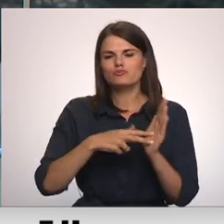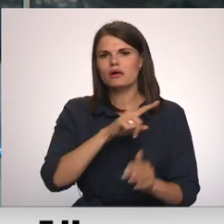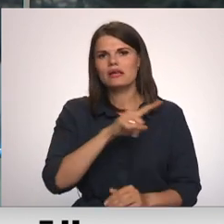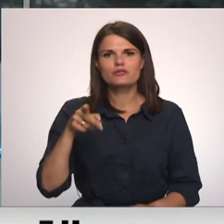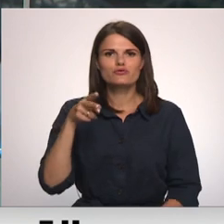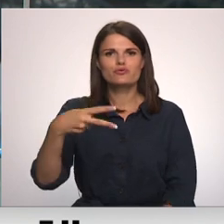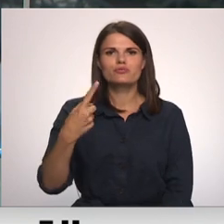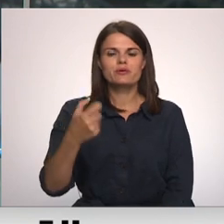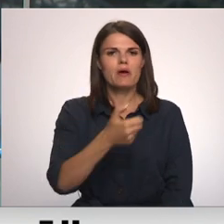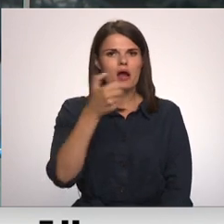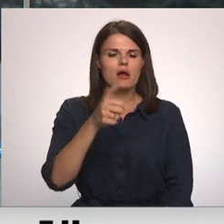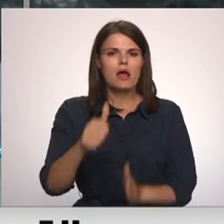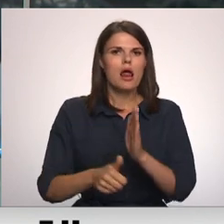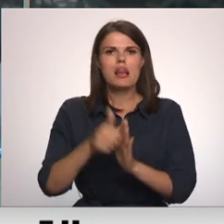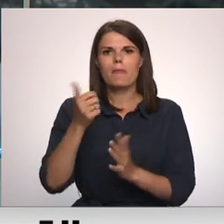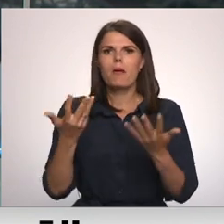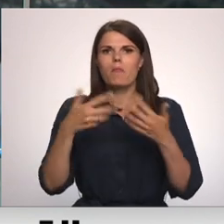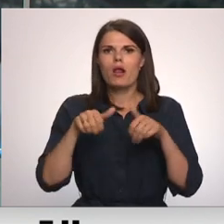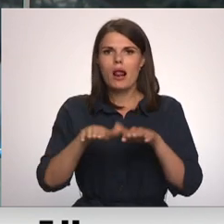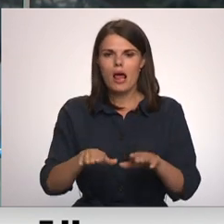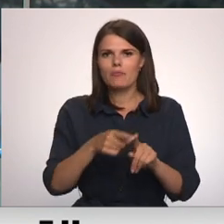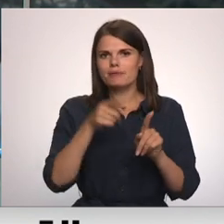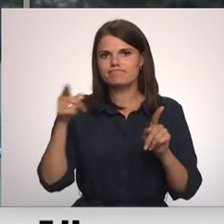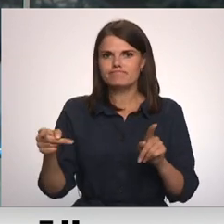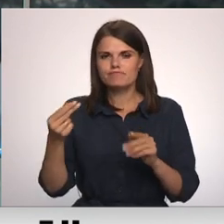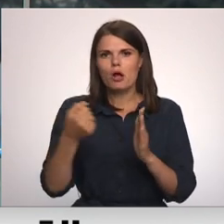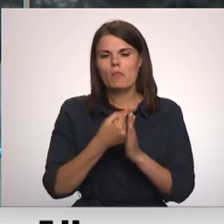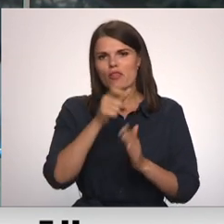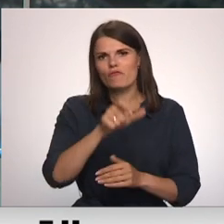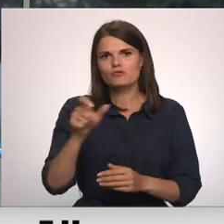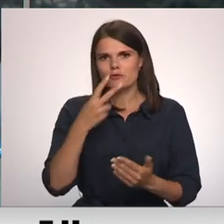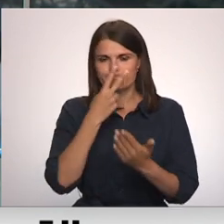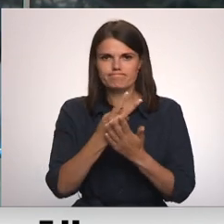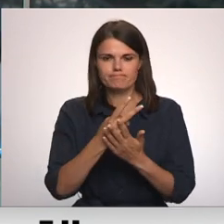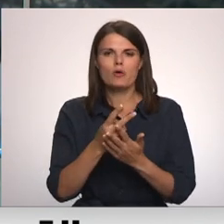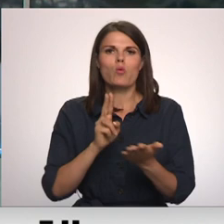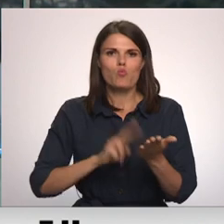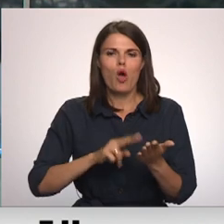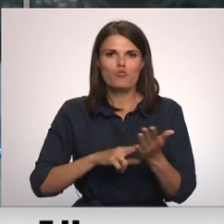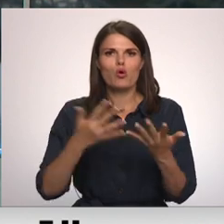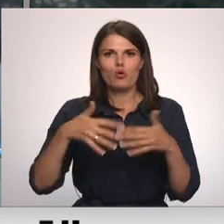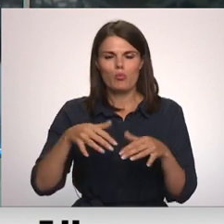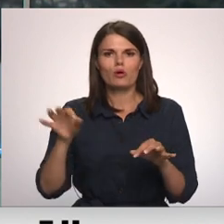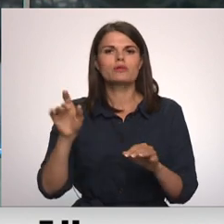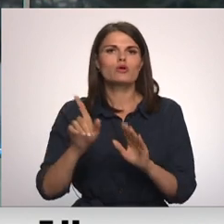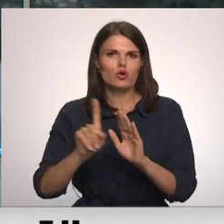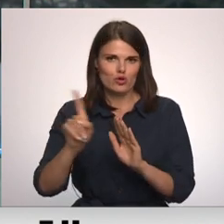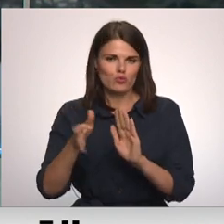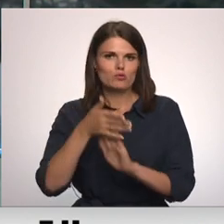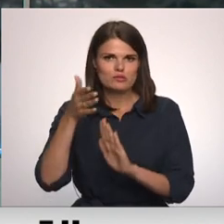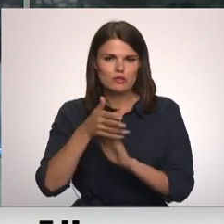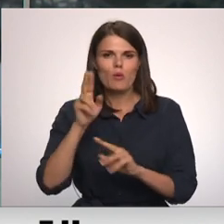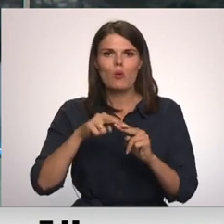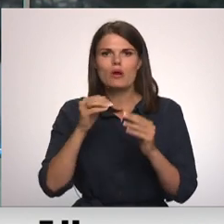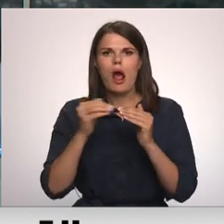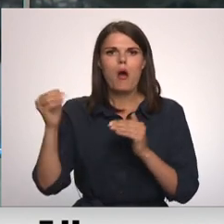Gadam. Par labākajiem politiskajiem lēmumiem šajā periodā investori uzskata nodokļu politiku, atsevišķos gadījumos augstākās